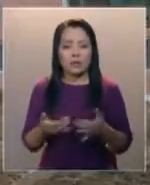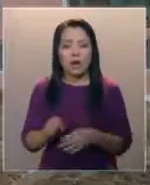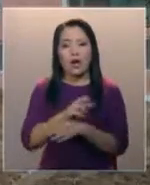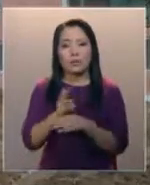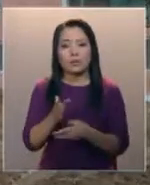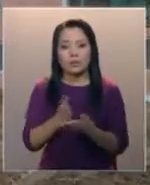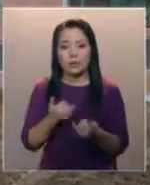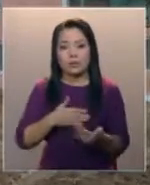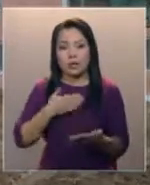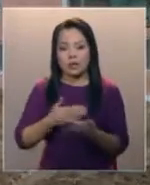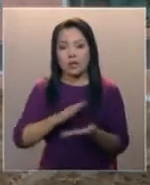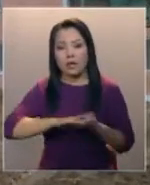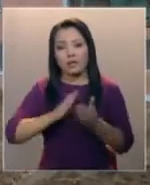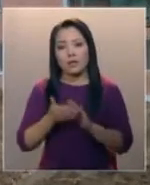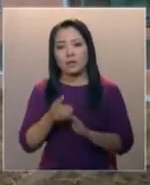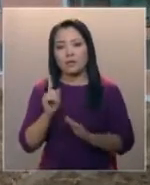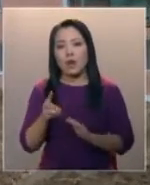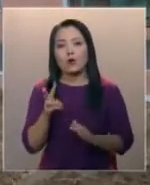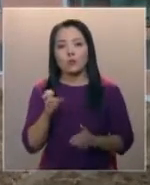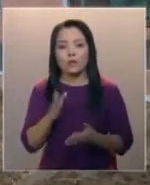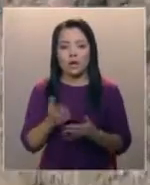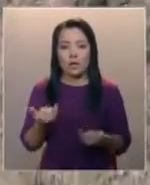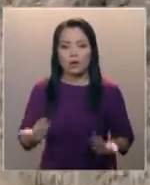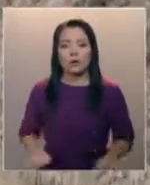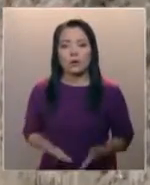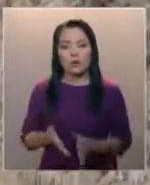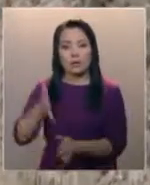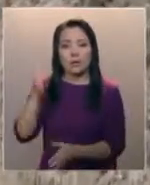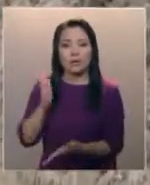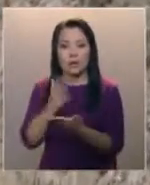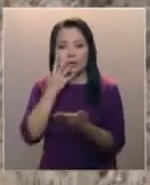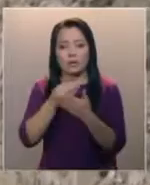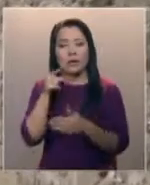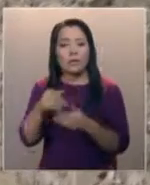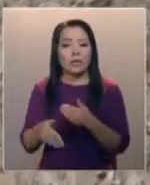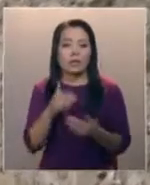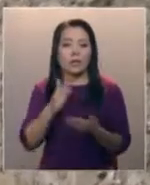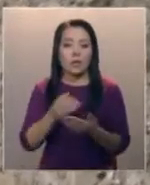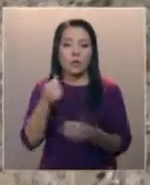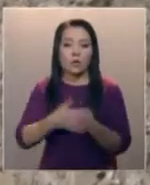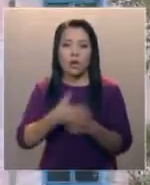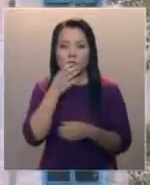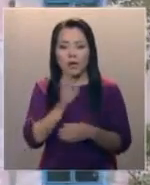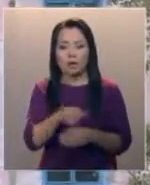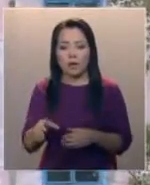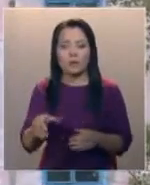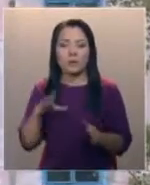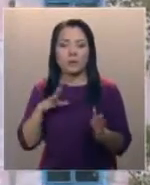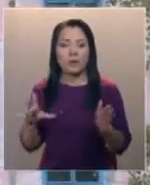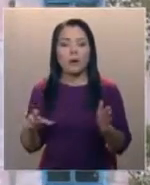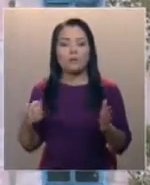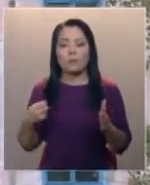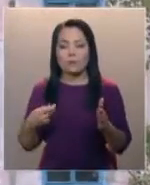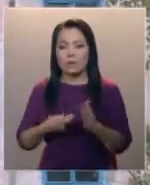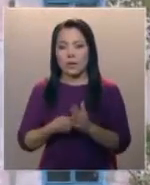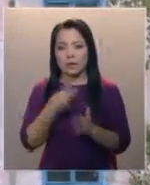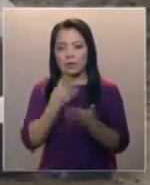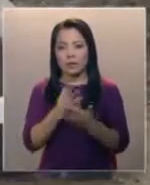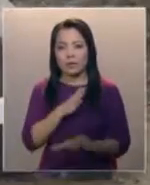жасалыпты. Шаһарда 1300 көпқабатты тұрғын үй болса, оның 1000-нан астамы орталық жылу жүйесіне қосылған.